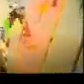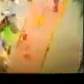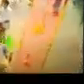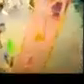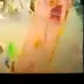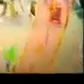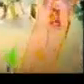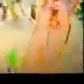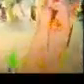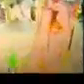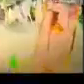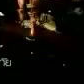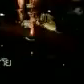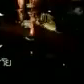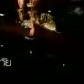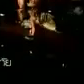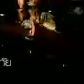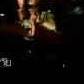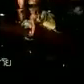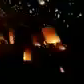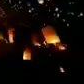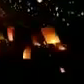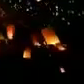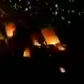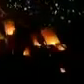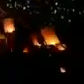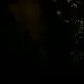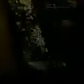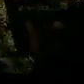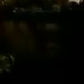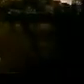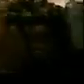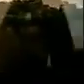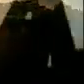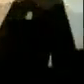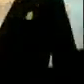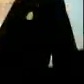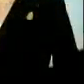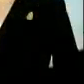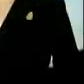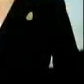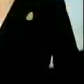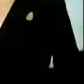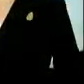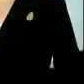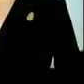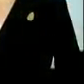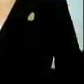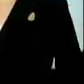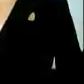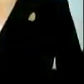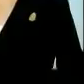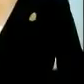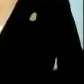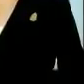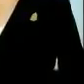ไทยร่วมภาคภูมิใจในความเป็นไทยแล้วท่านได้เดินทางไปสัมผัสความมหัศ